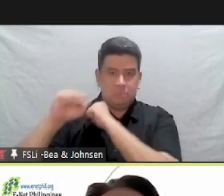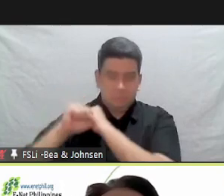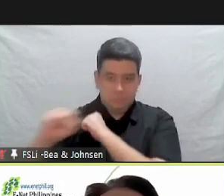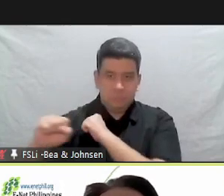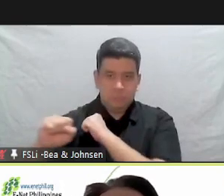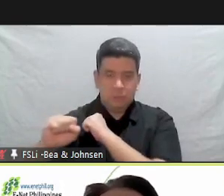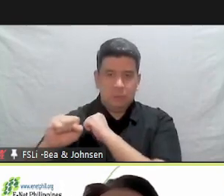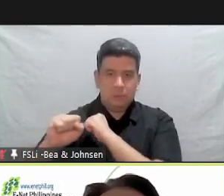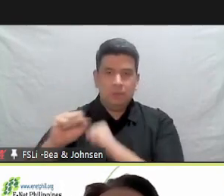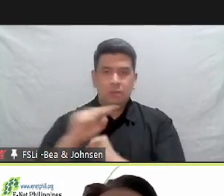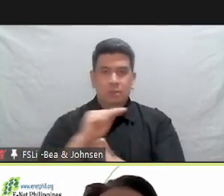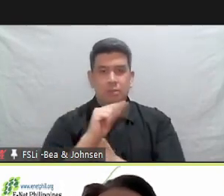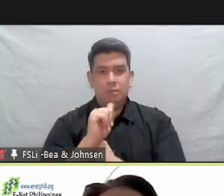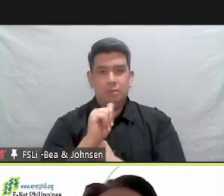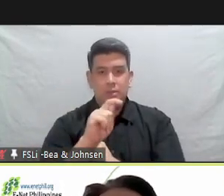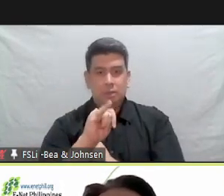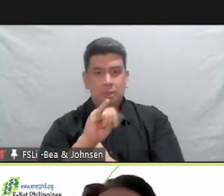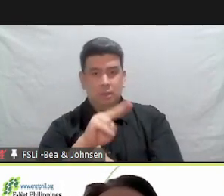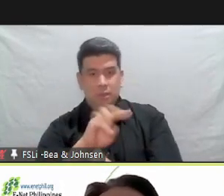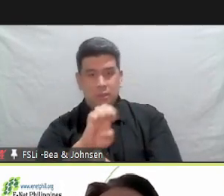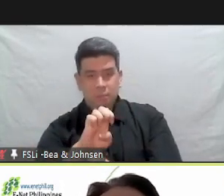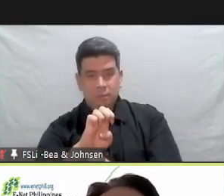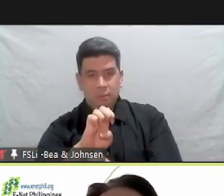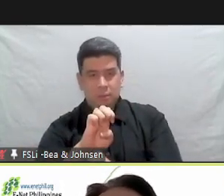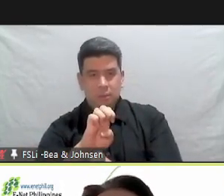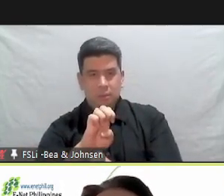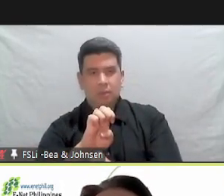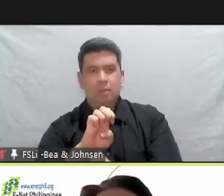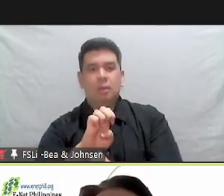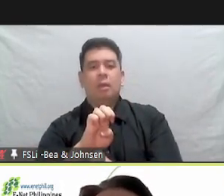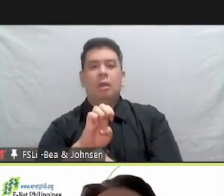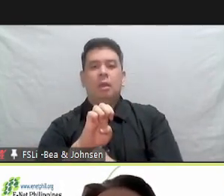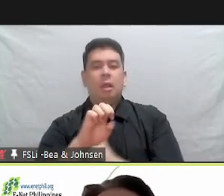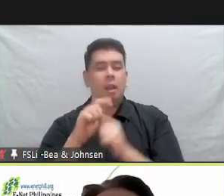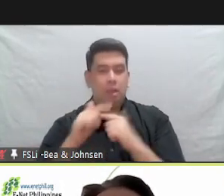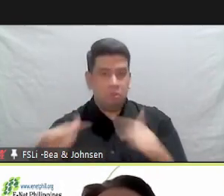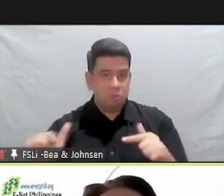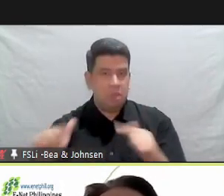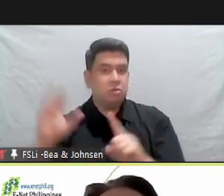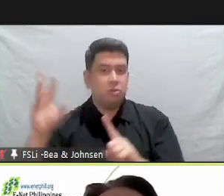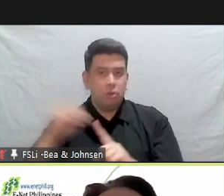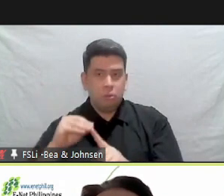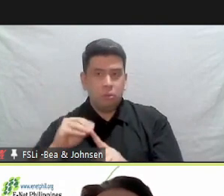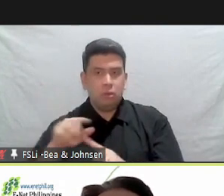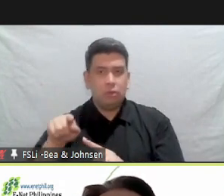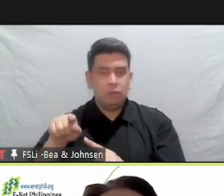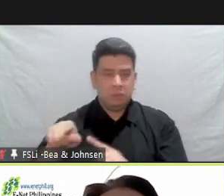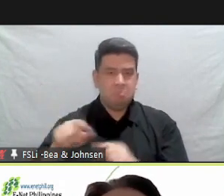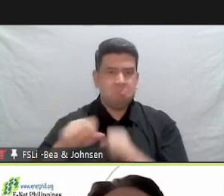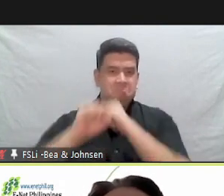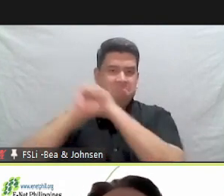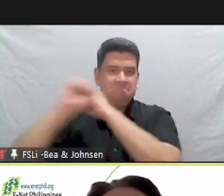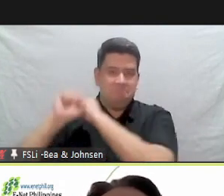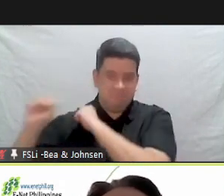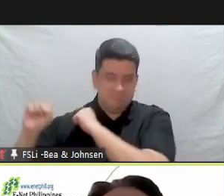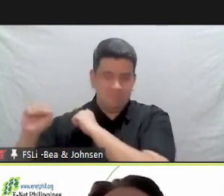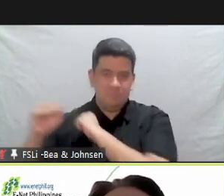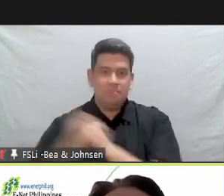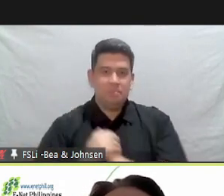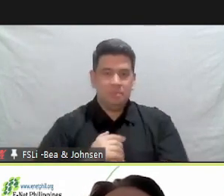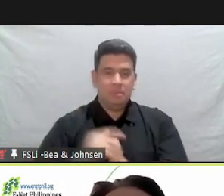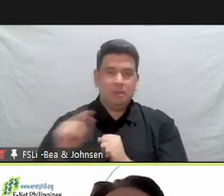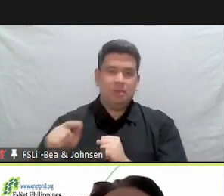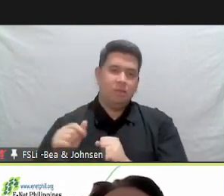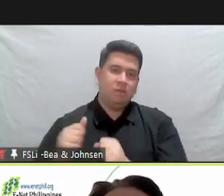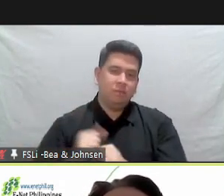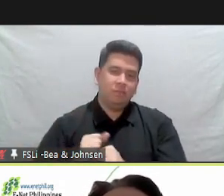edukasyon, mga batas at kultura ng katutubo, patikular ng mga katutubong AITA. Siya rin ay nahalal bilang